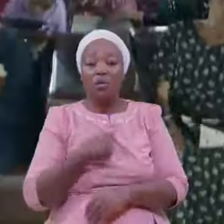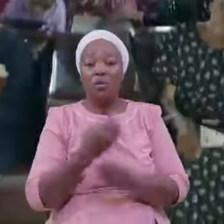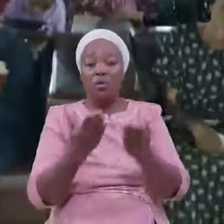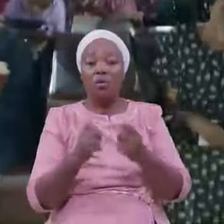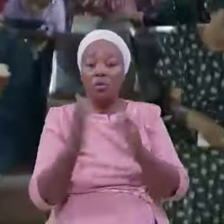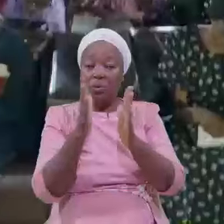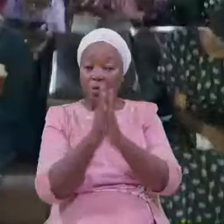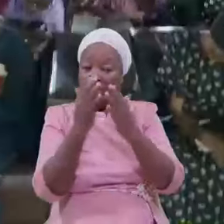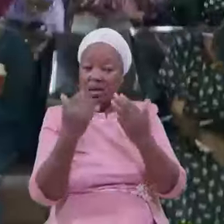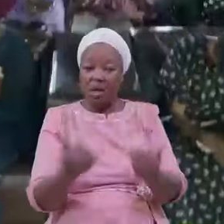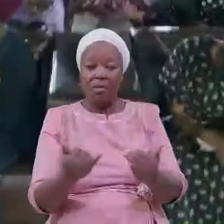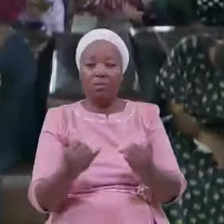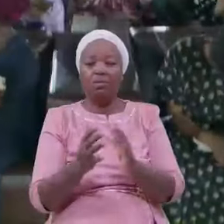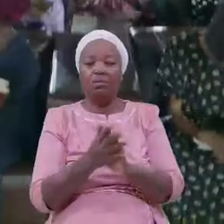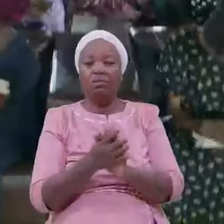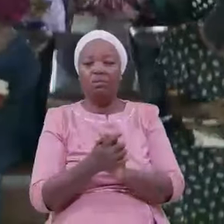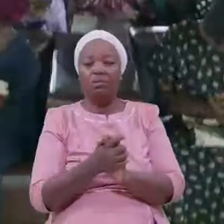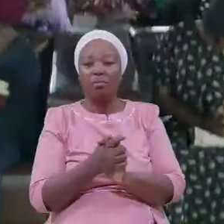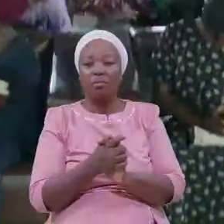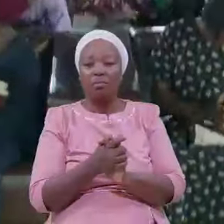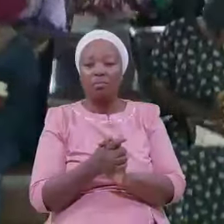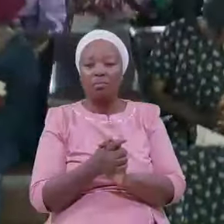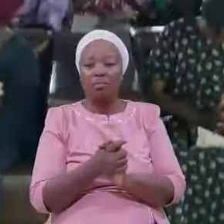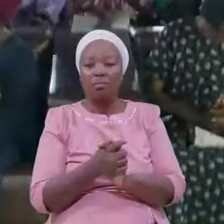closed. Tumungo tayo.